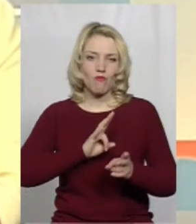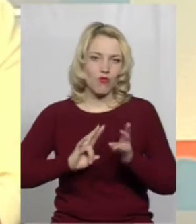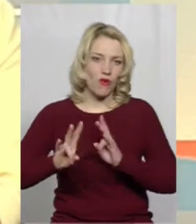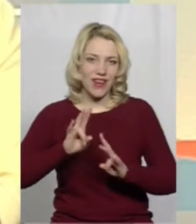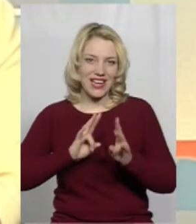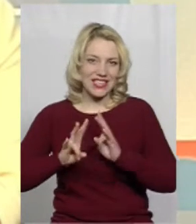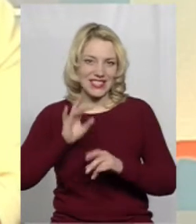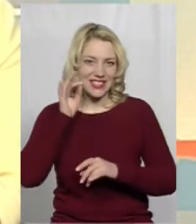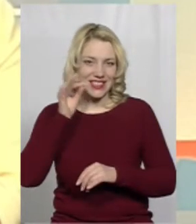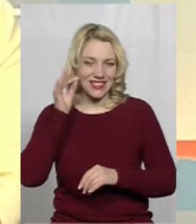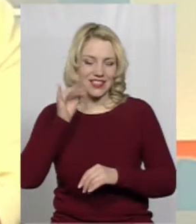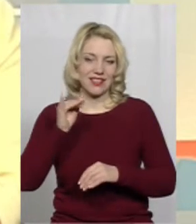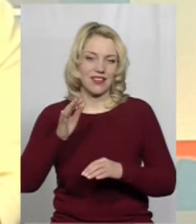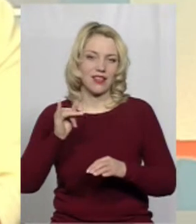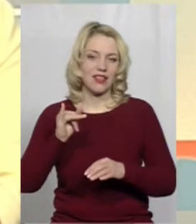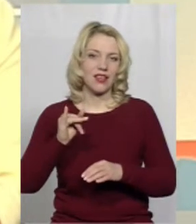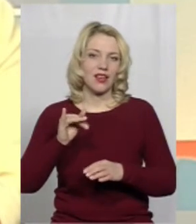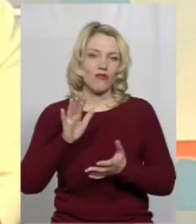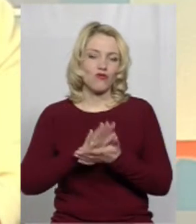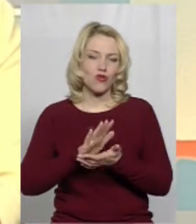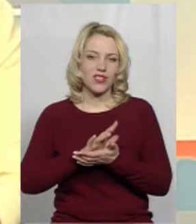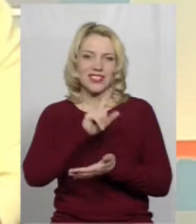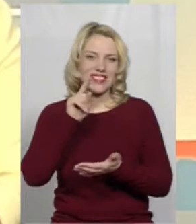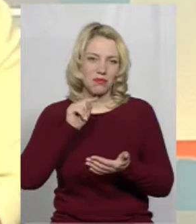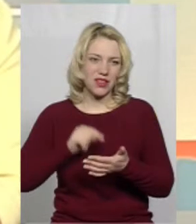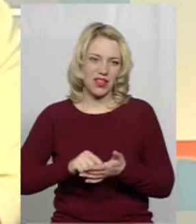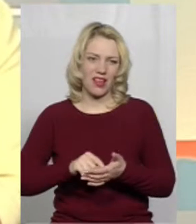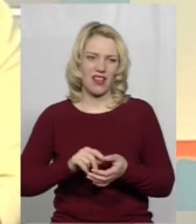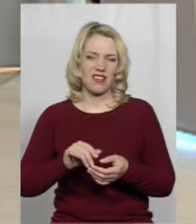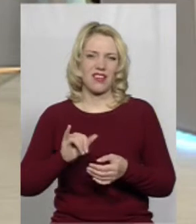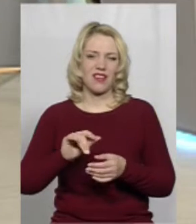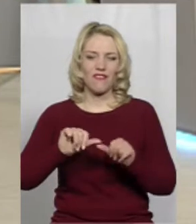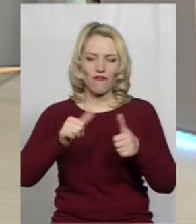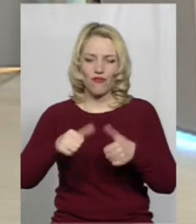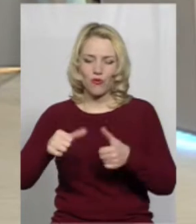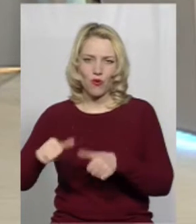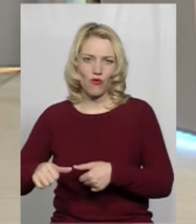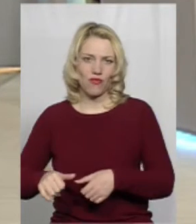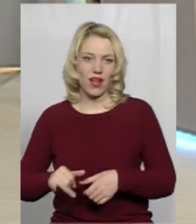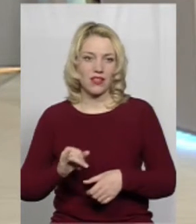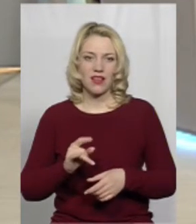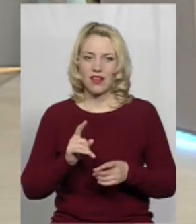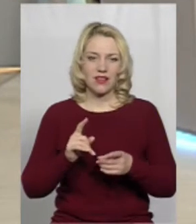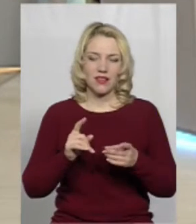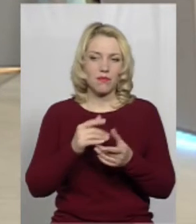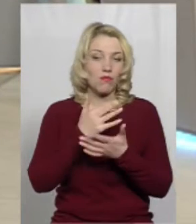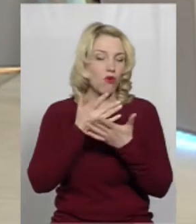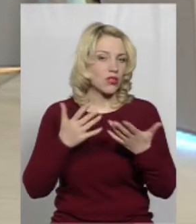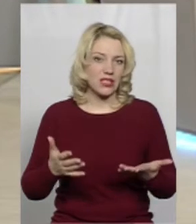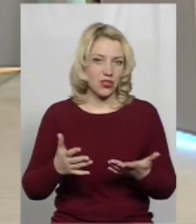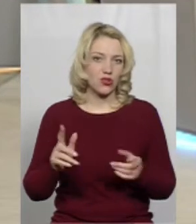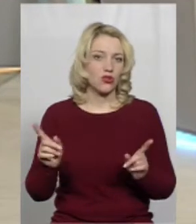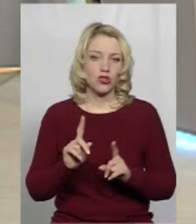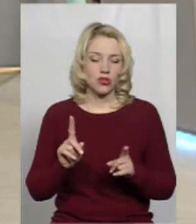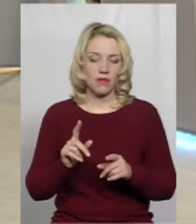провокаційні, і, я би сказала, брудні і запитання, і формулювання, і Бог зна що,